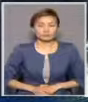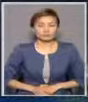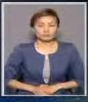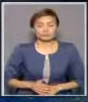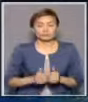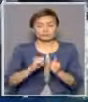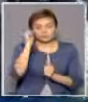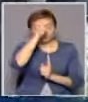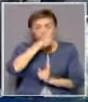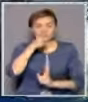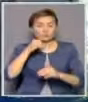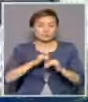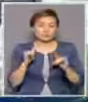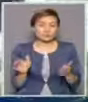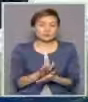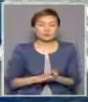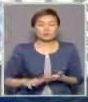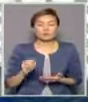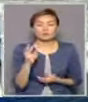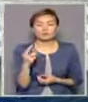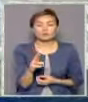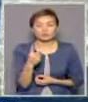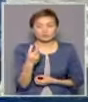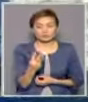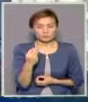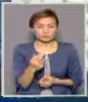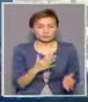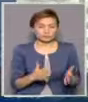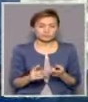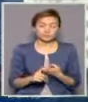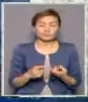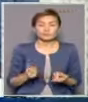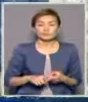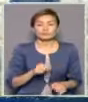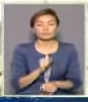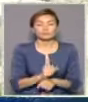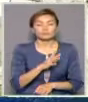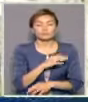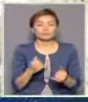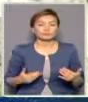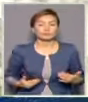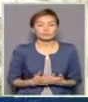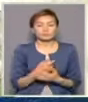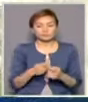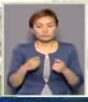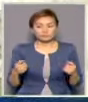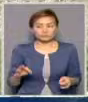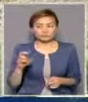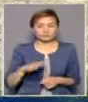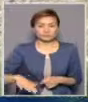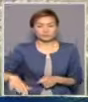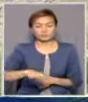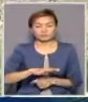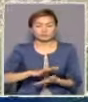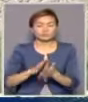Жыл сайын кең көлемде өтіп жүрген тазалық акциясы соңғы 2-3 жылда пандемияға байланысты тоқтап қалған. Республикалық облыс деңгейінде